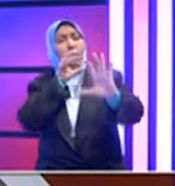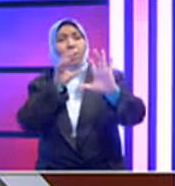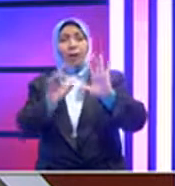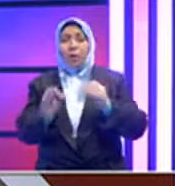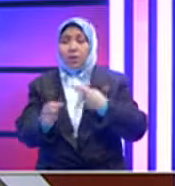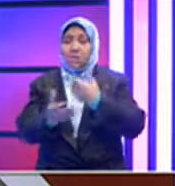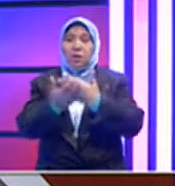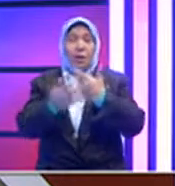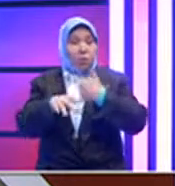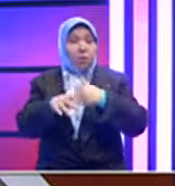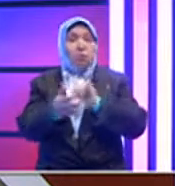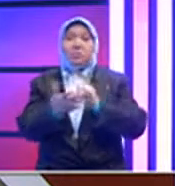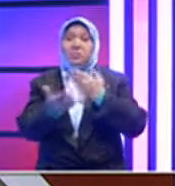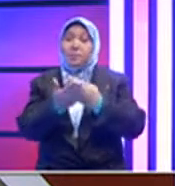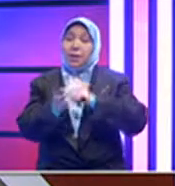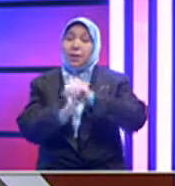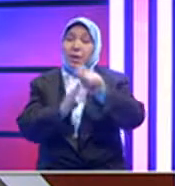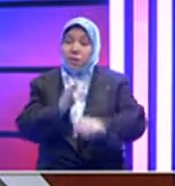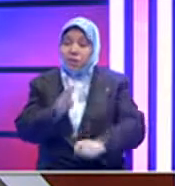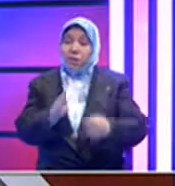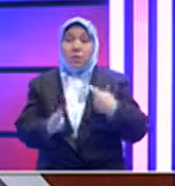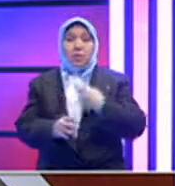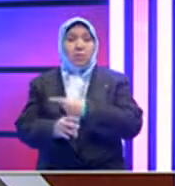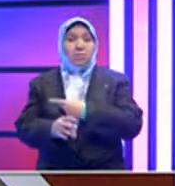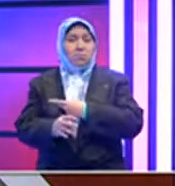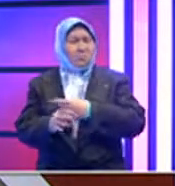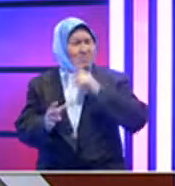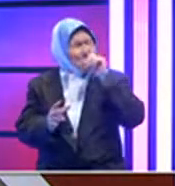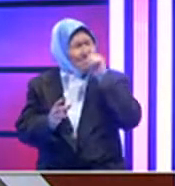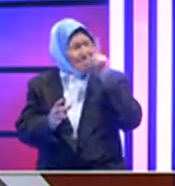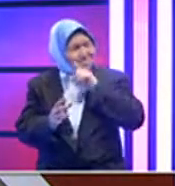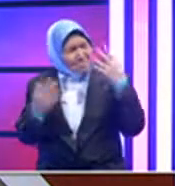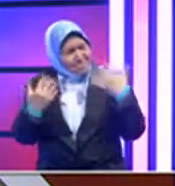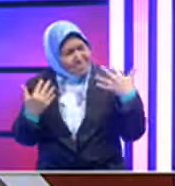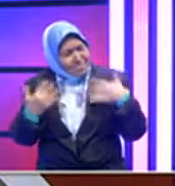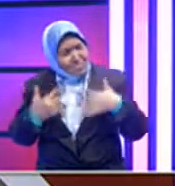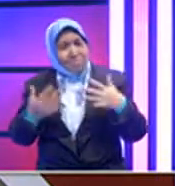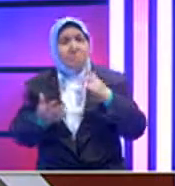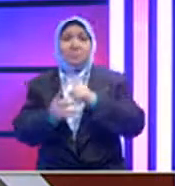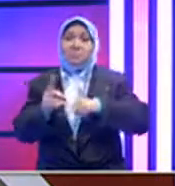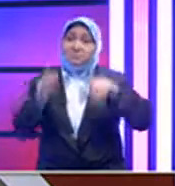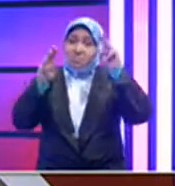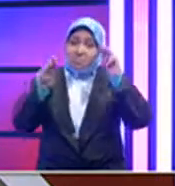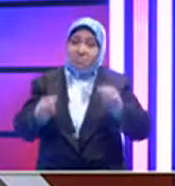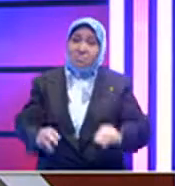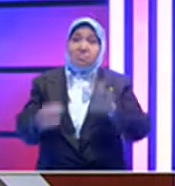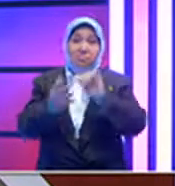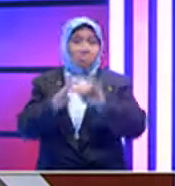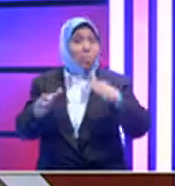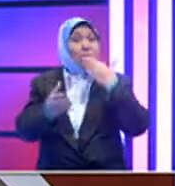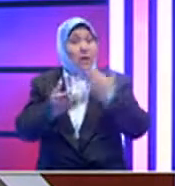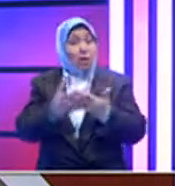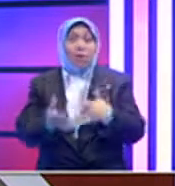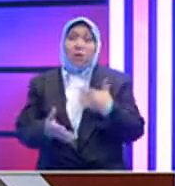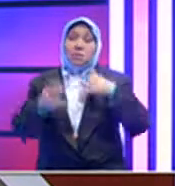itu ataupun kalau sampai di akhirat nanti belok kita hot keadaan mengerikan dia akan seseorang yang melakukan kebaikan akan